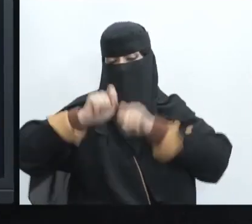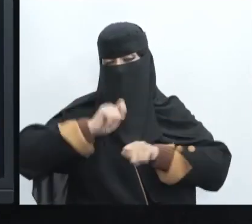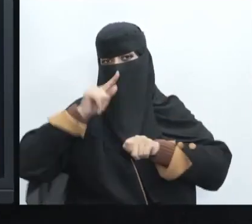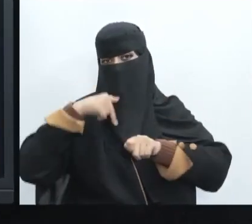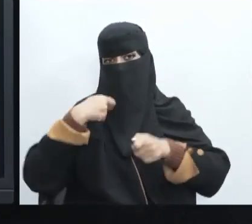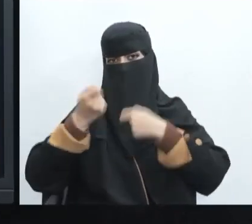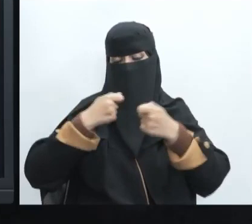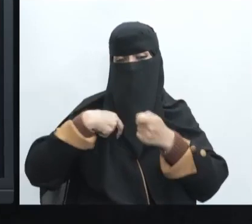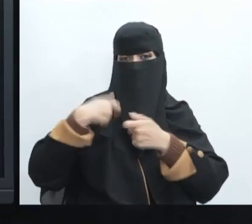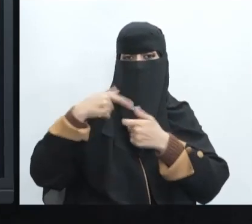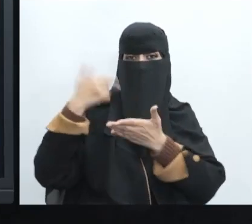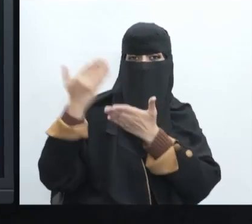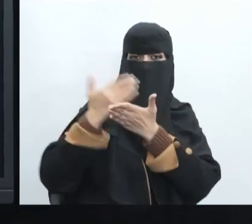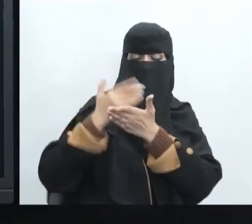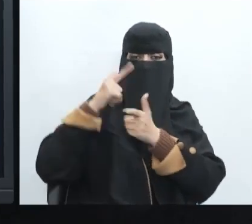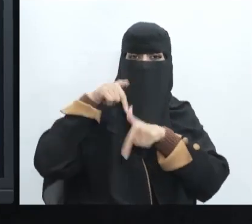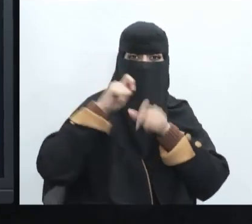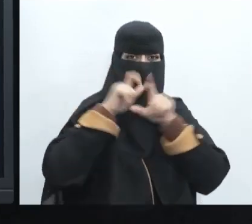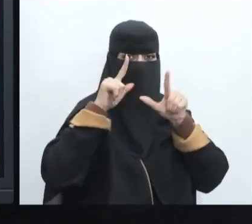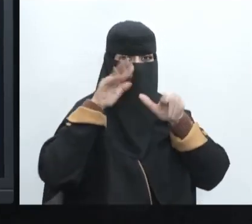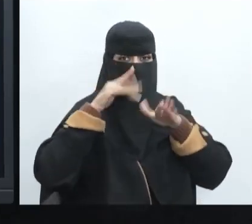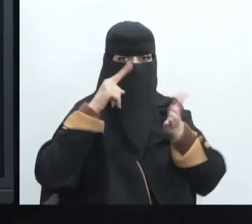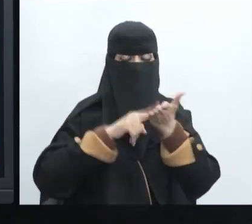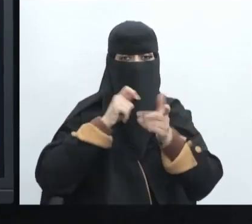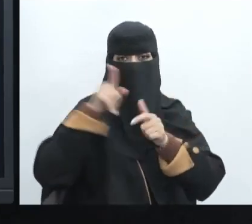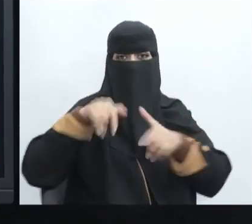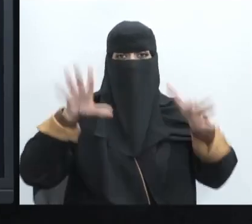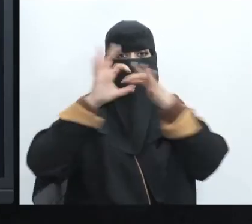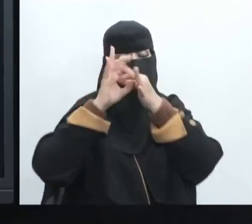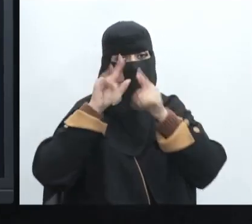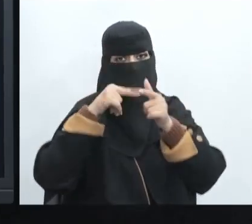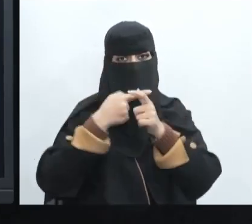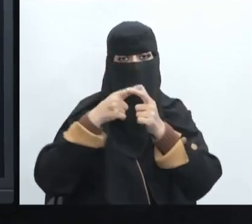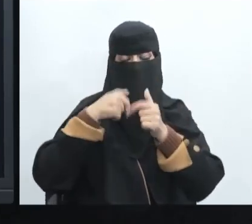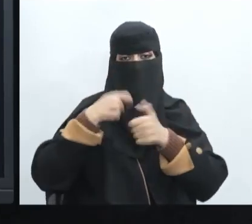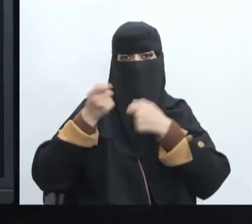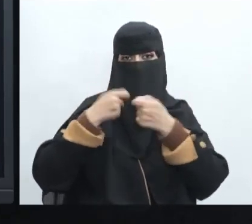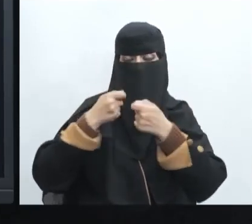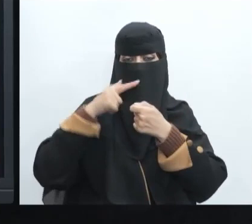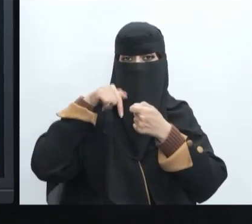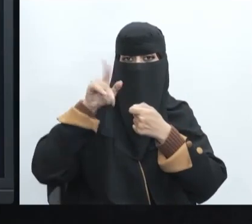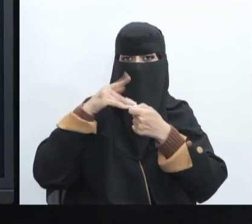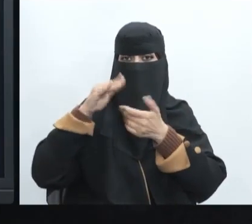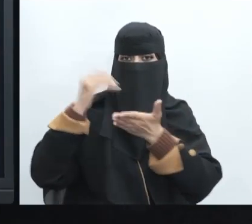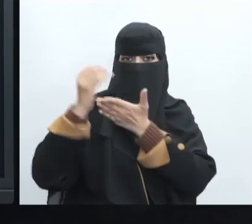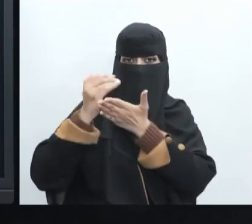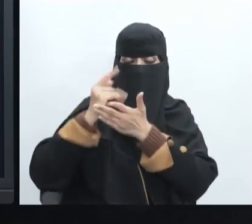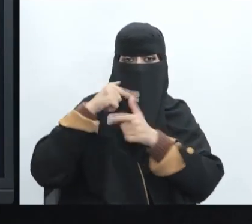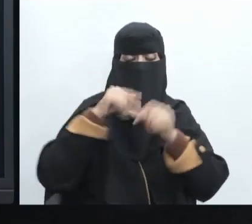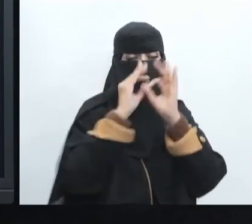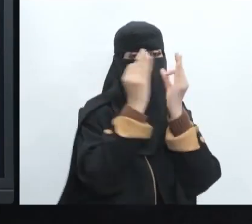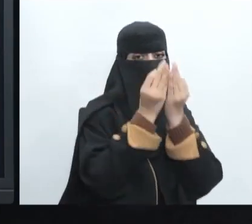اقتصاديه فلذلك نلاحظ ان هناك ربط بين الاقتصادي والوضع الاجتماعي